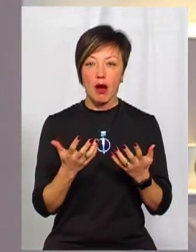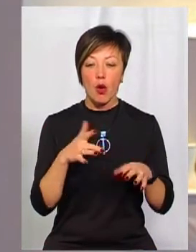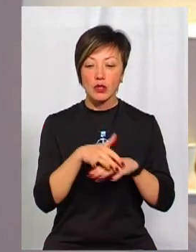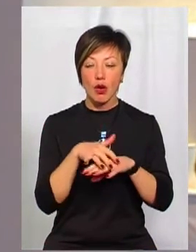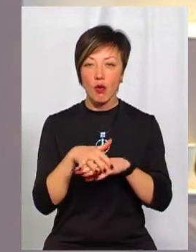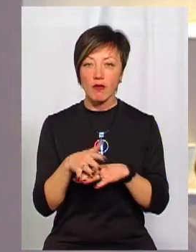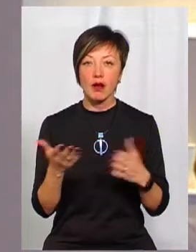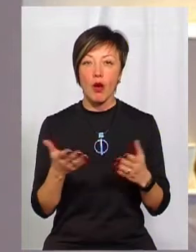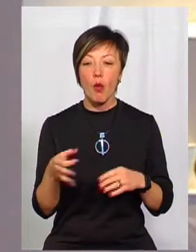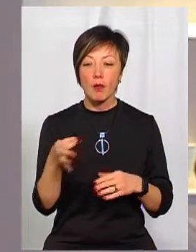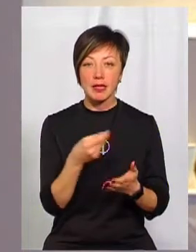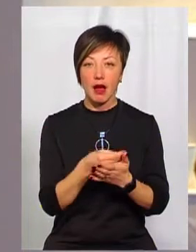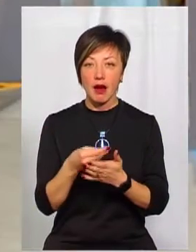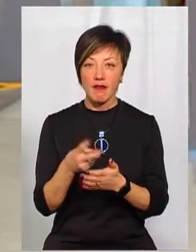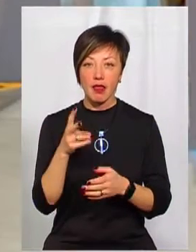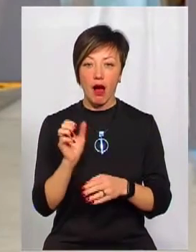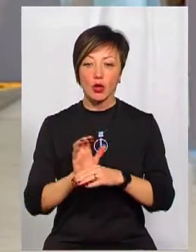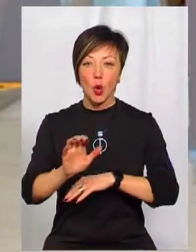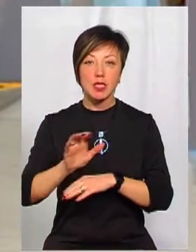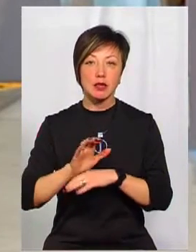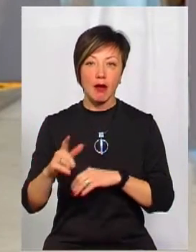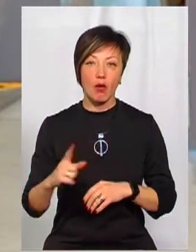який має бути тариф от на доставку?